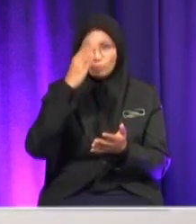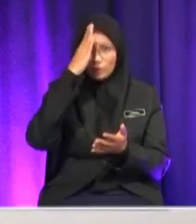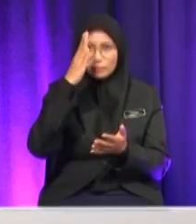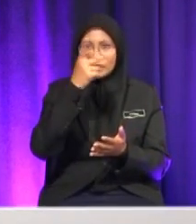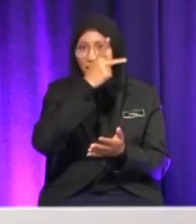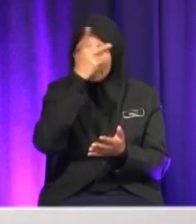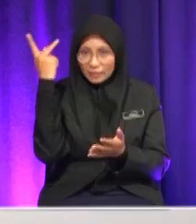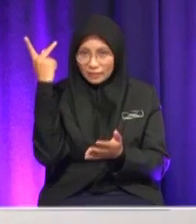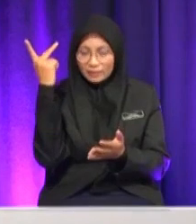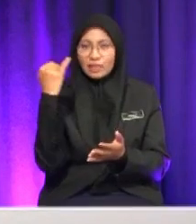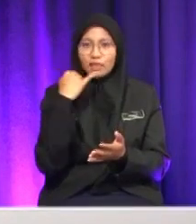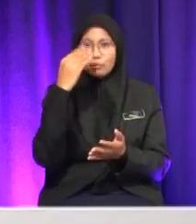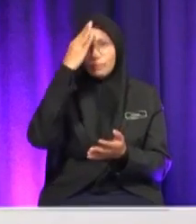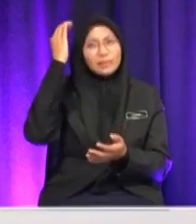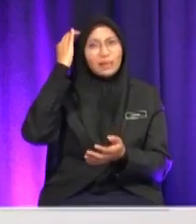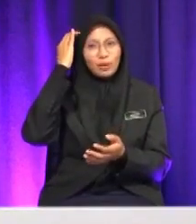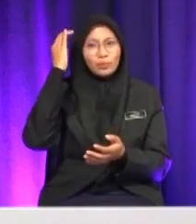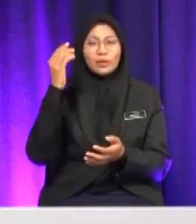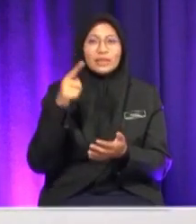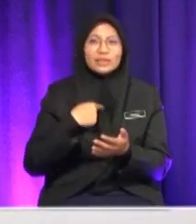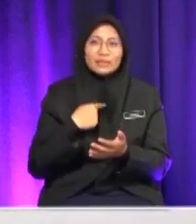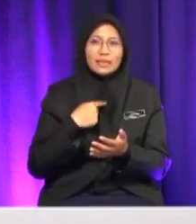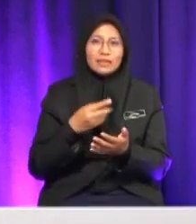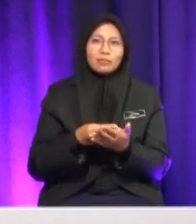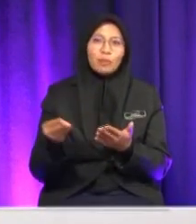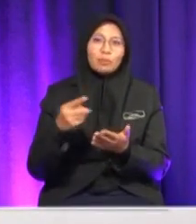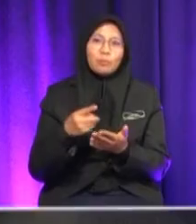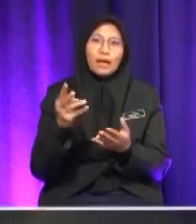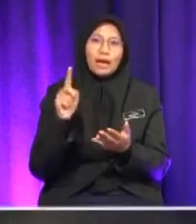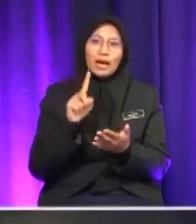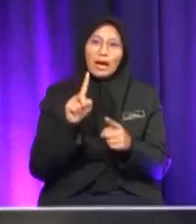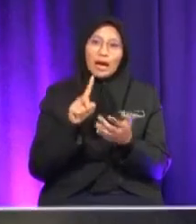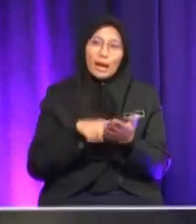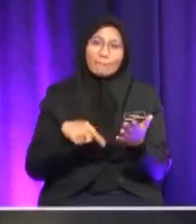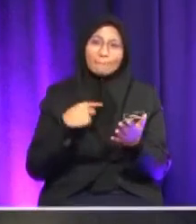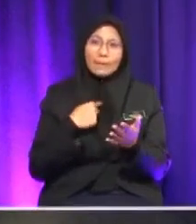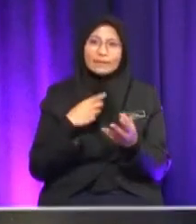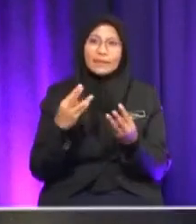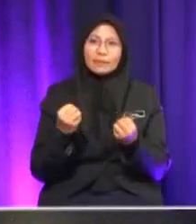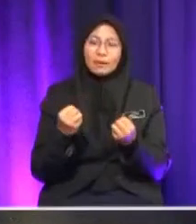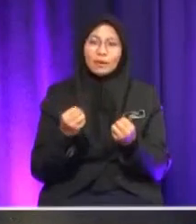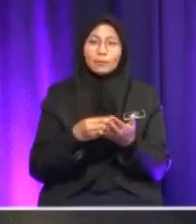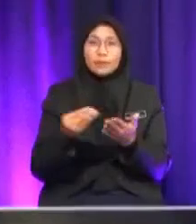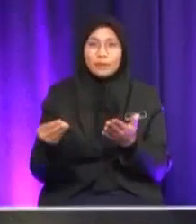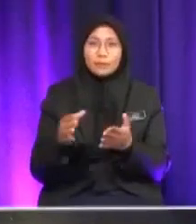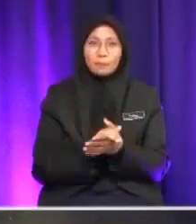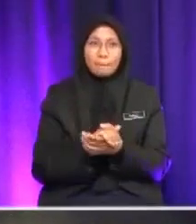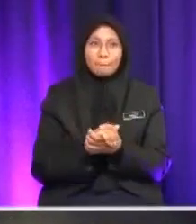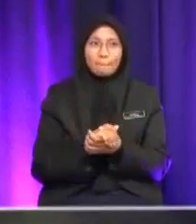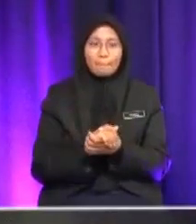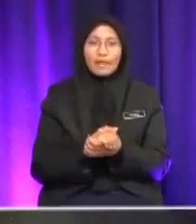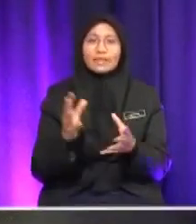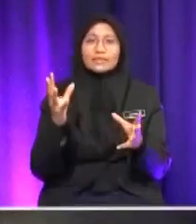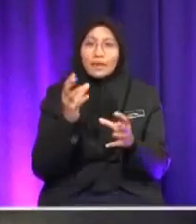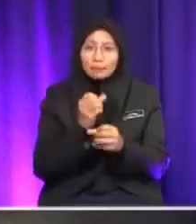hendak. So dengan itu pembelanjaan saya akan dikawal. Jawapan yang sangat mantap. Kita perlu mendapat